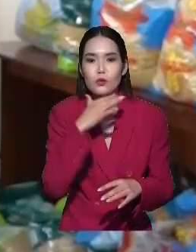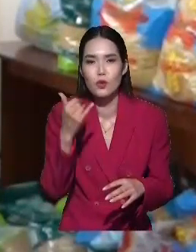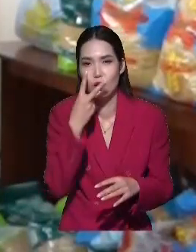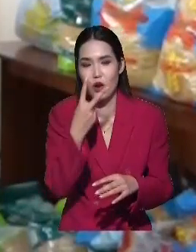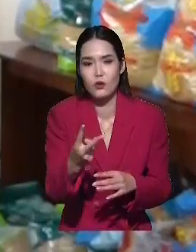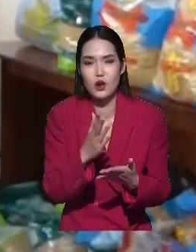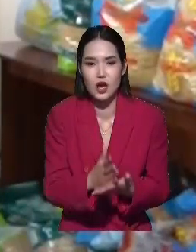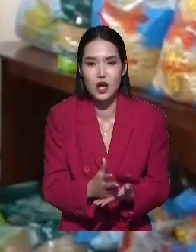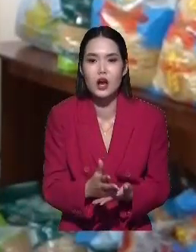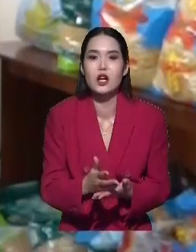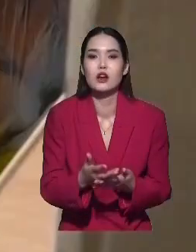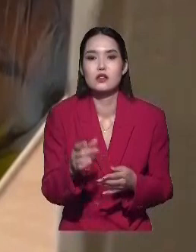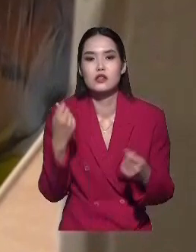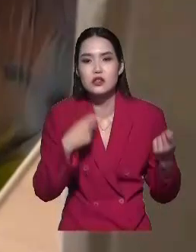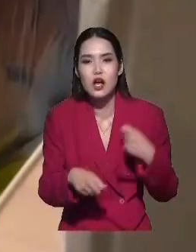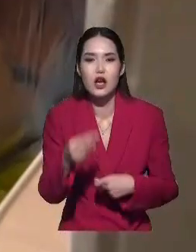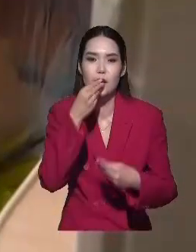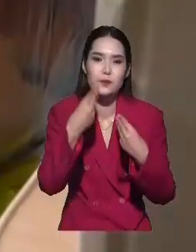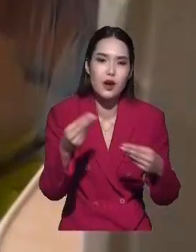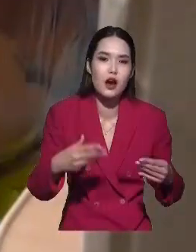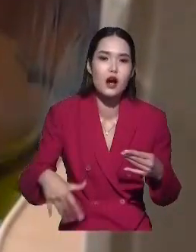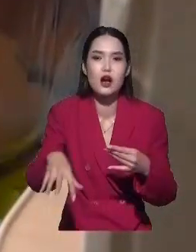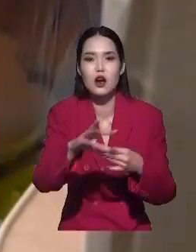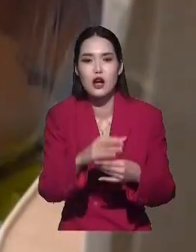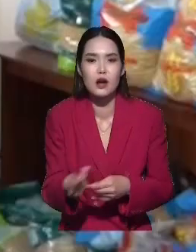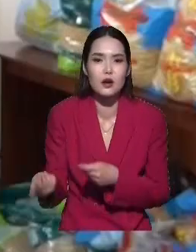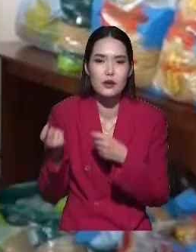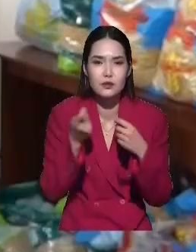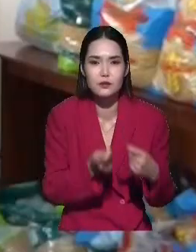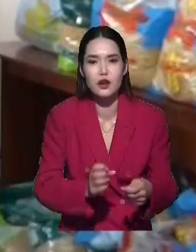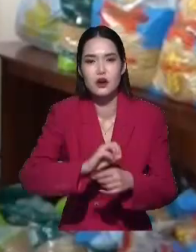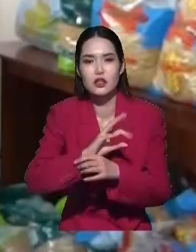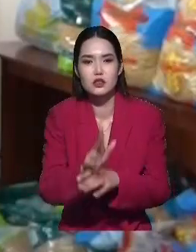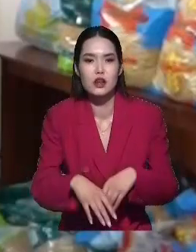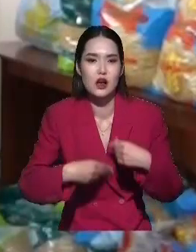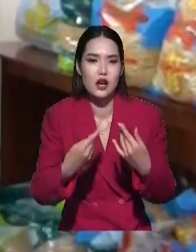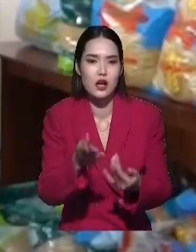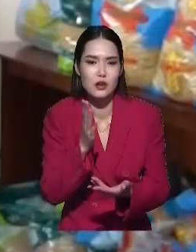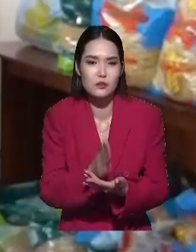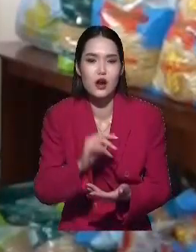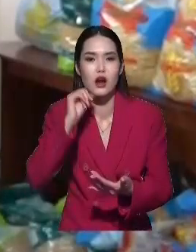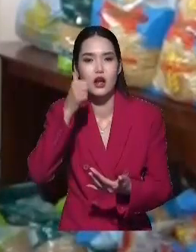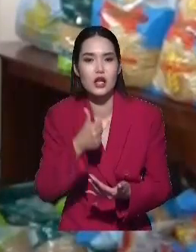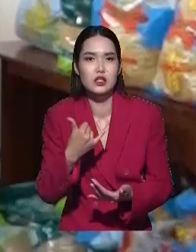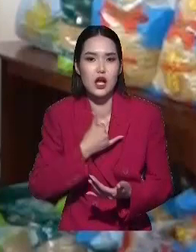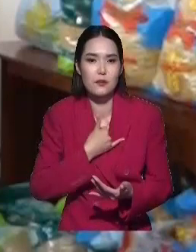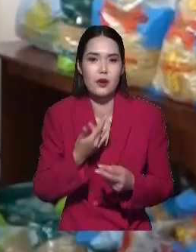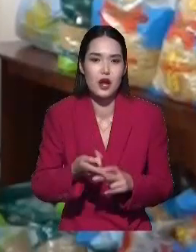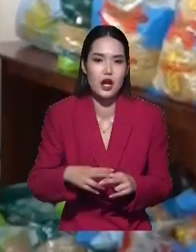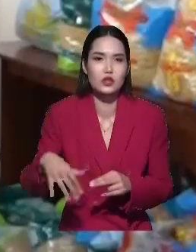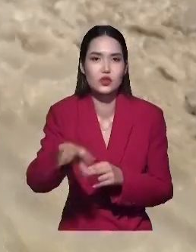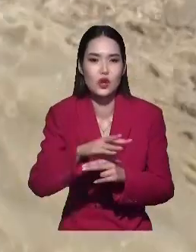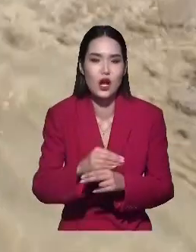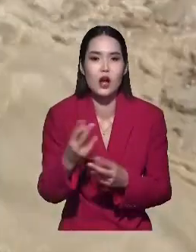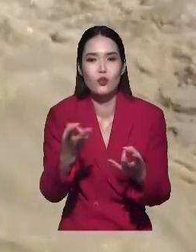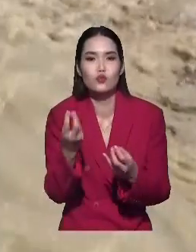тұрсыздар, заттай, киімдей, азық-түлік қаншама түрде жиналды. Ақшалай 700 мың теңгеге ертең біз сол керек жабдықтардың барлығын сатып алатын